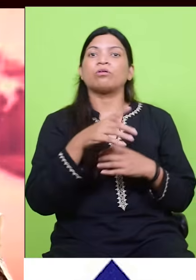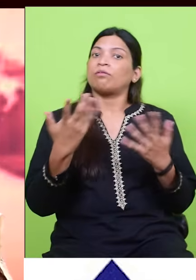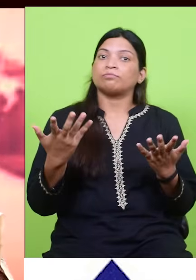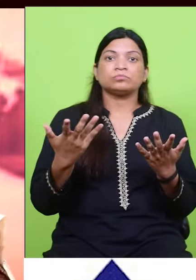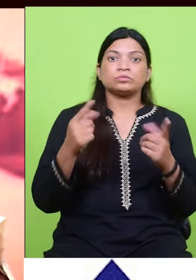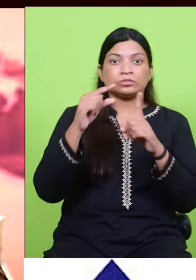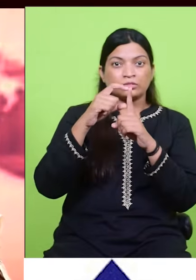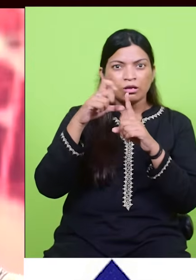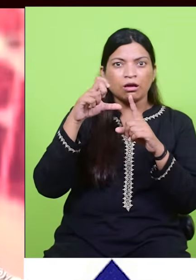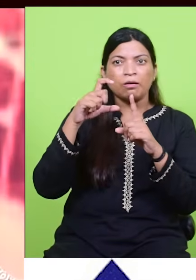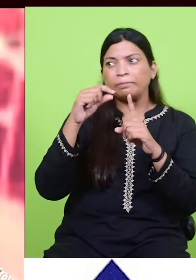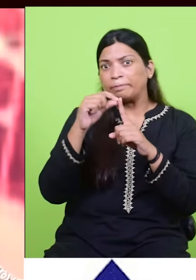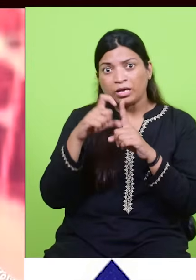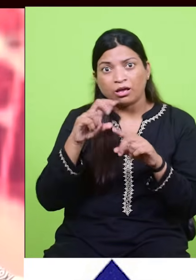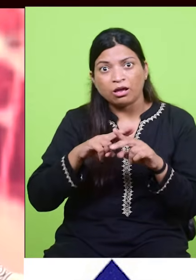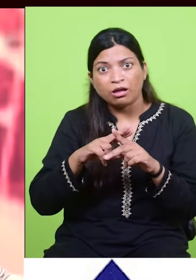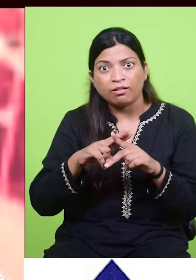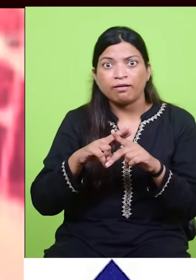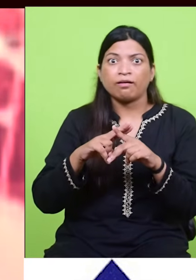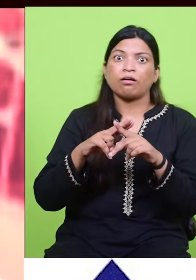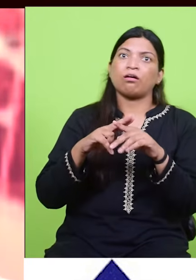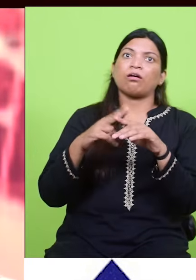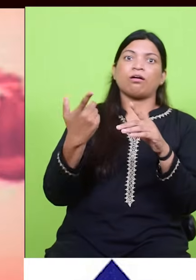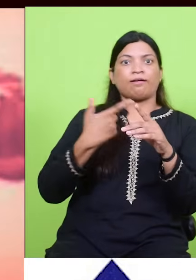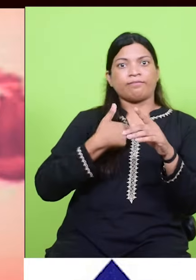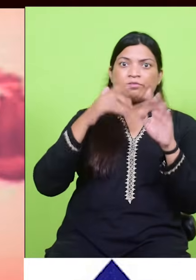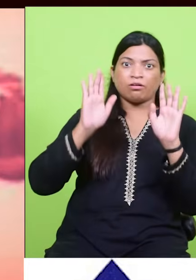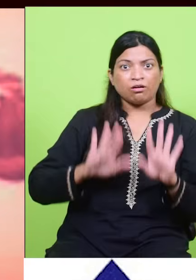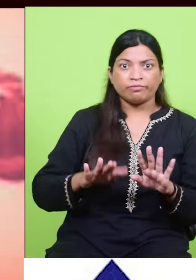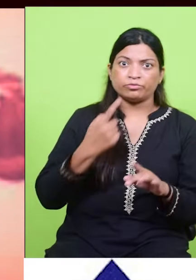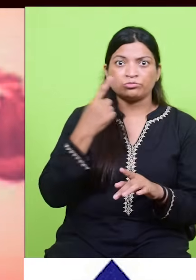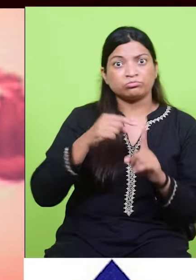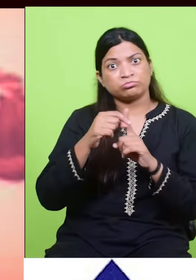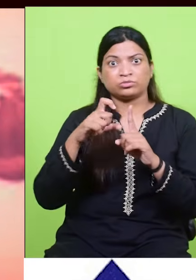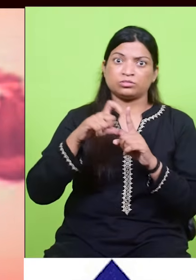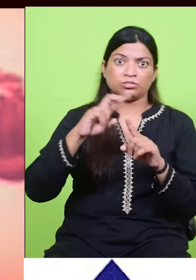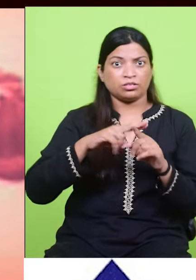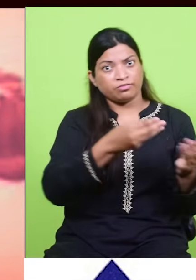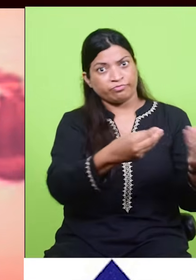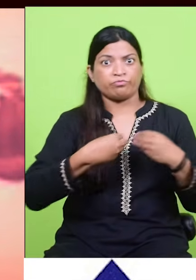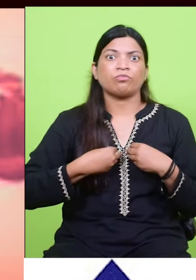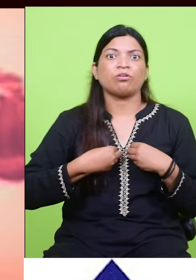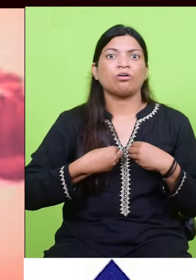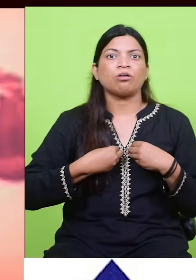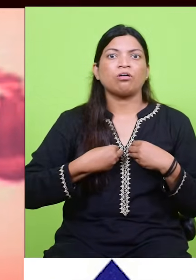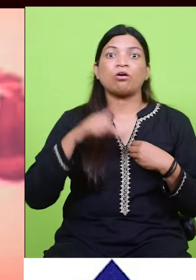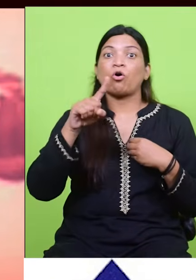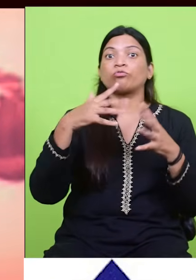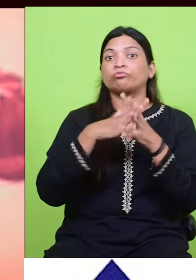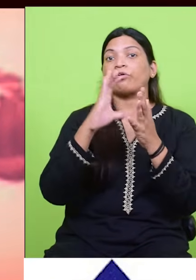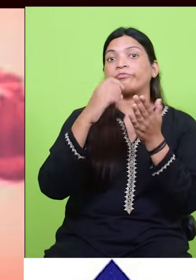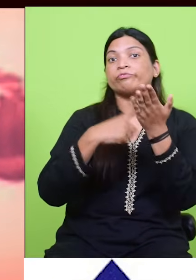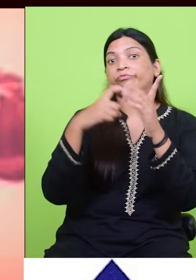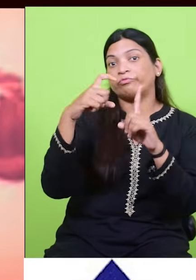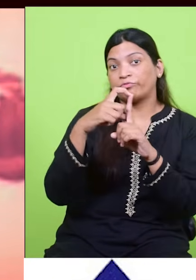कि पूरा सिलेबस आप हमको PDF में दें और वर्ड फाइल भी दें। हमारे पास में PDF की बुक्स थी लेकिन वर्ड फाइल नहीं थी, तो उन्होंने बोला वर्ड